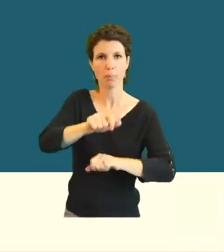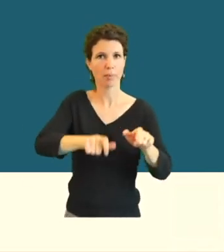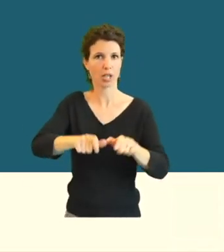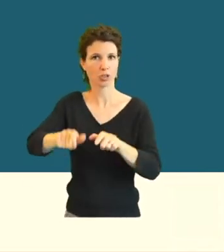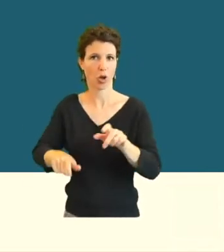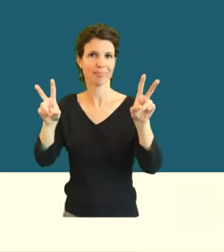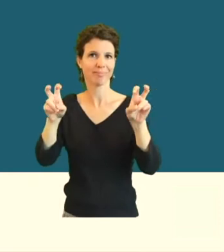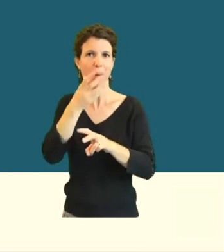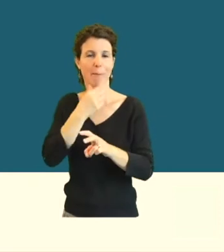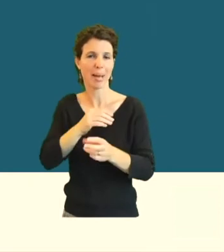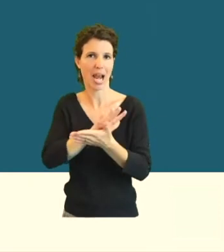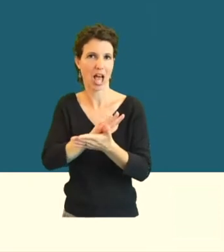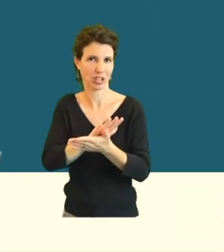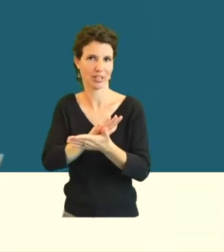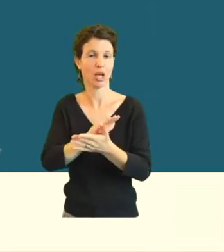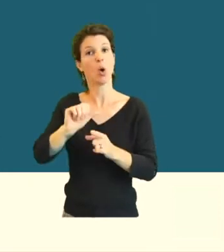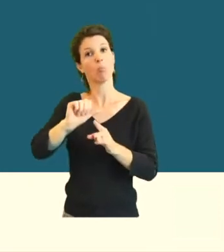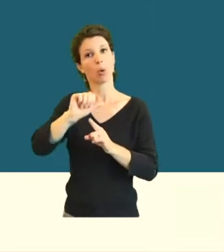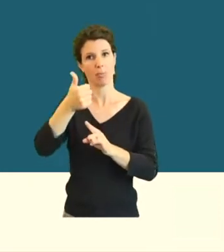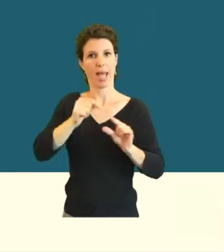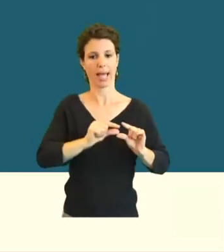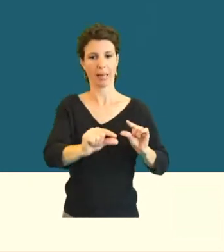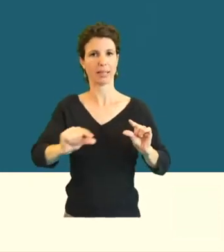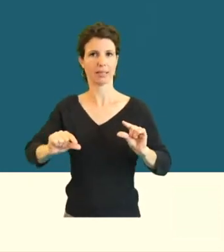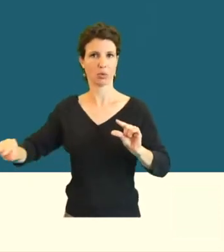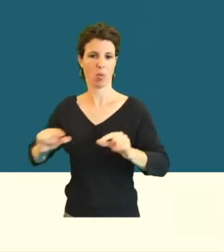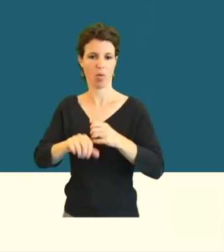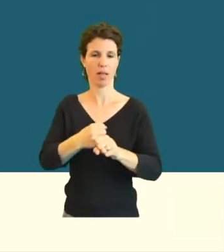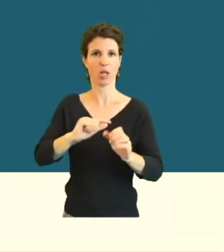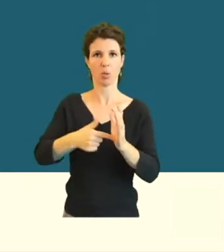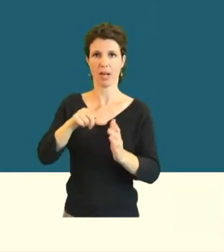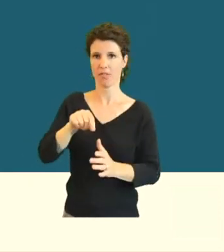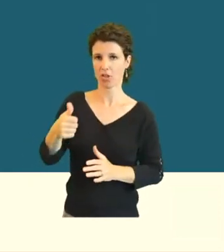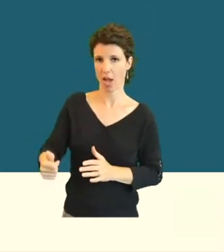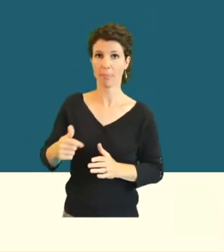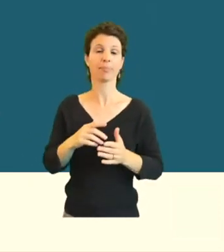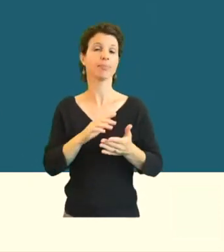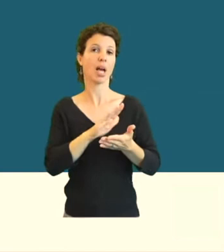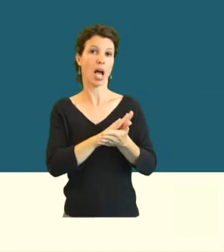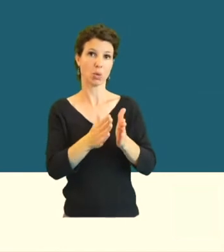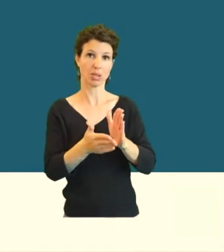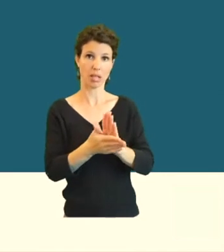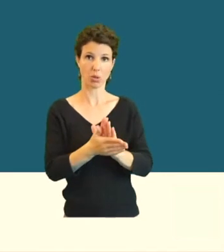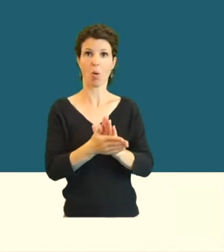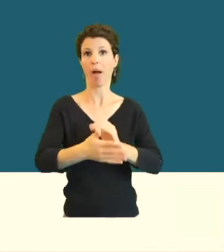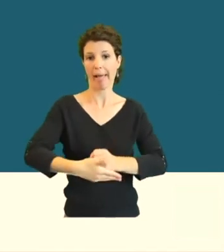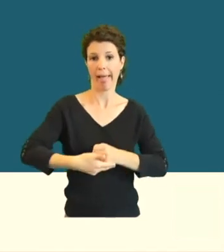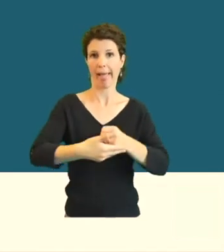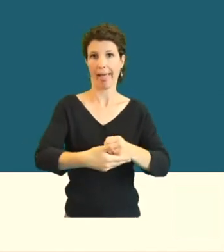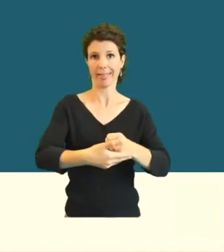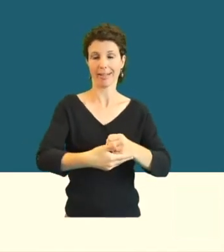première répartition 2021. Ces associations sont l'Association d'aide aux